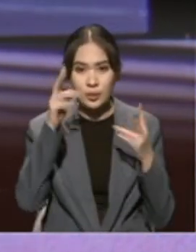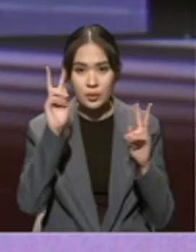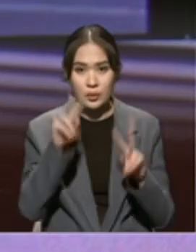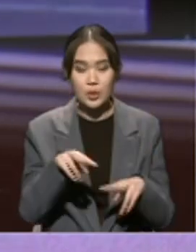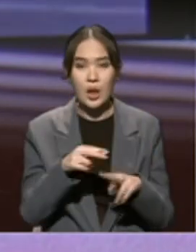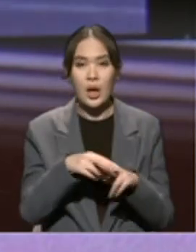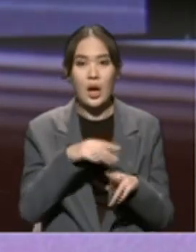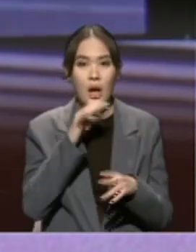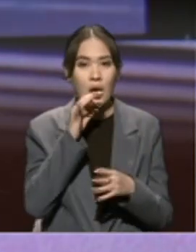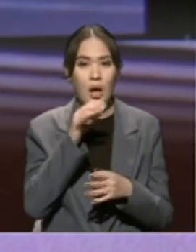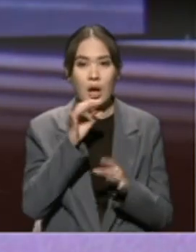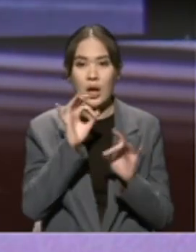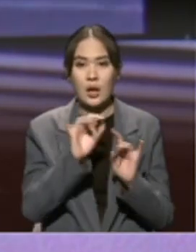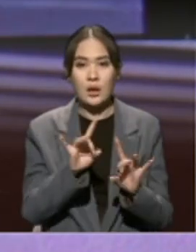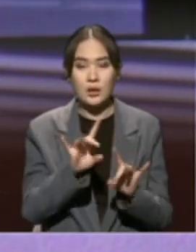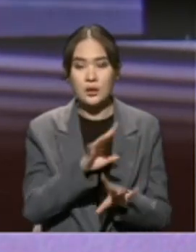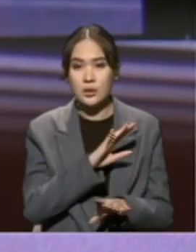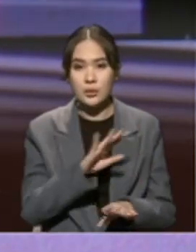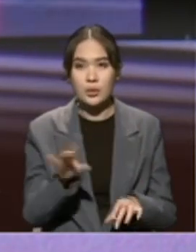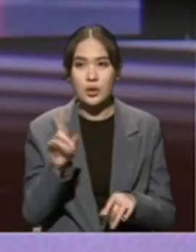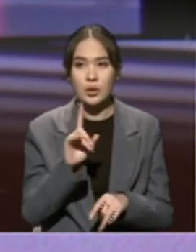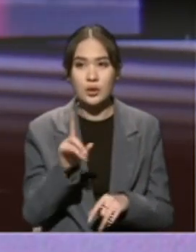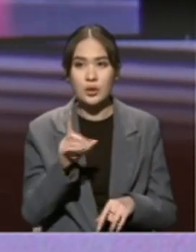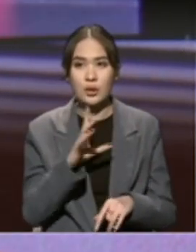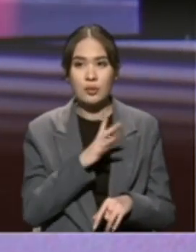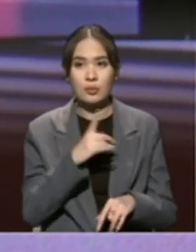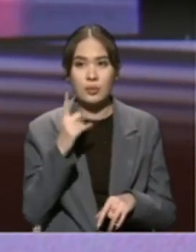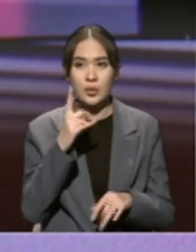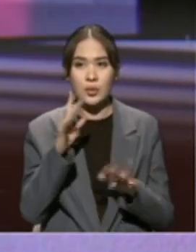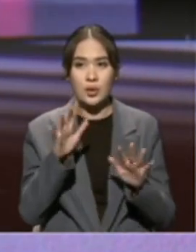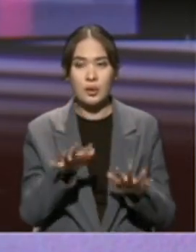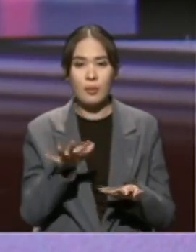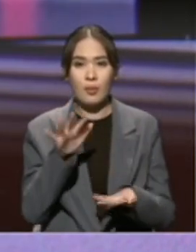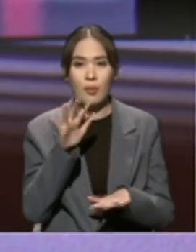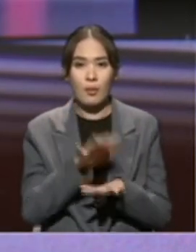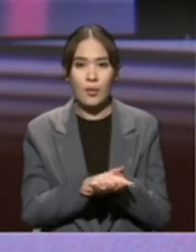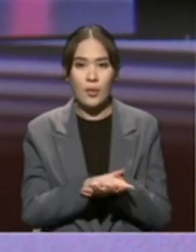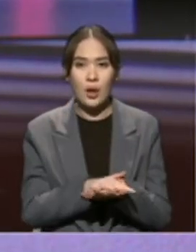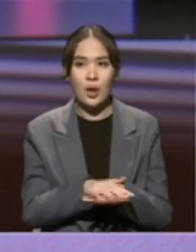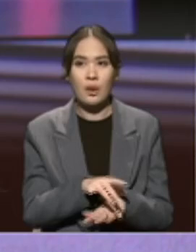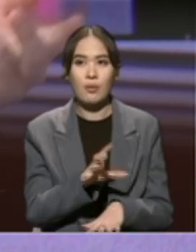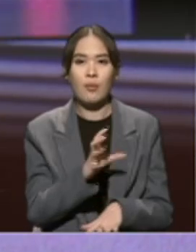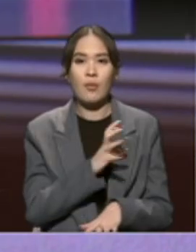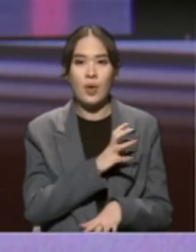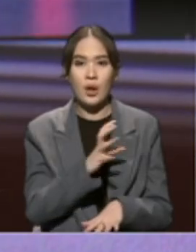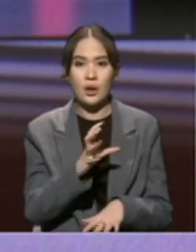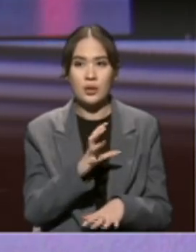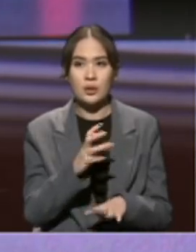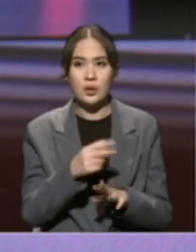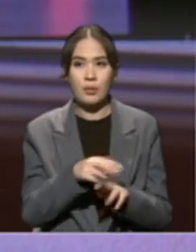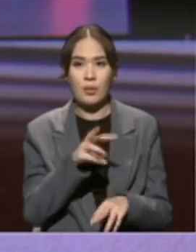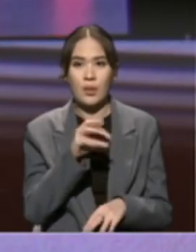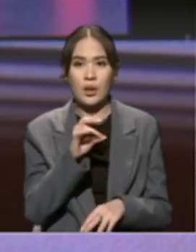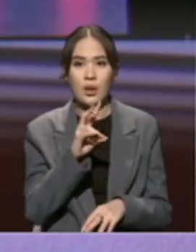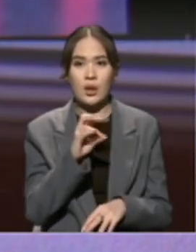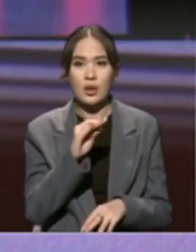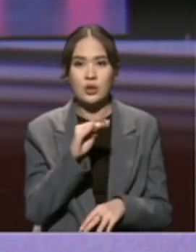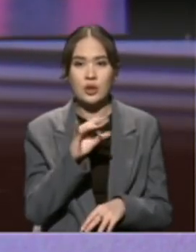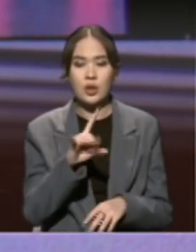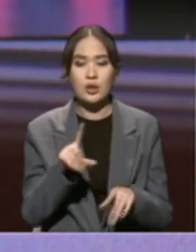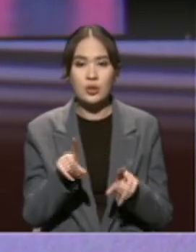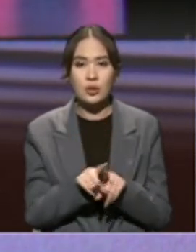оны айтпайды. Себебі аннуитет ол бірінші кезекте банкты байытады. Ол банктың менеджеріне де тиімді